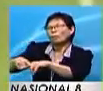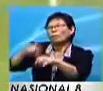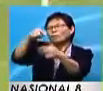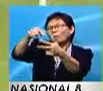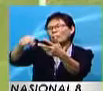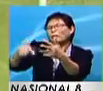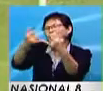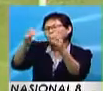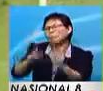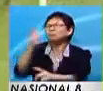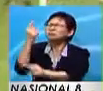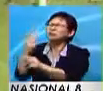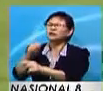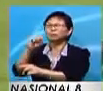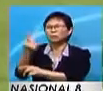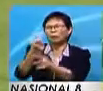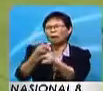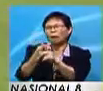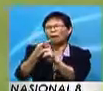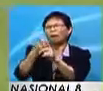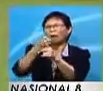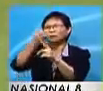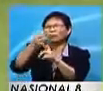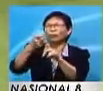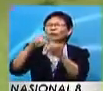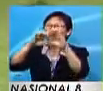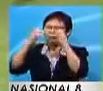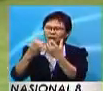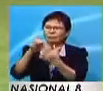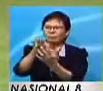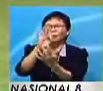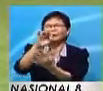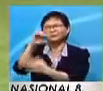beberapa pemain tertentu atau dari kelab terpilih sahaja.